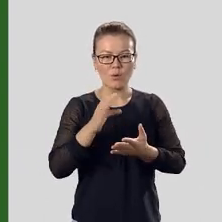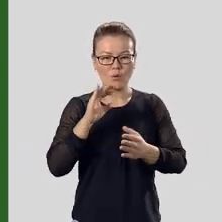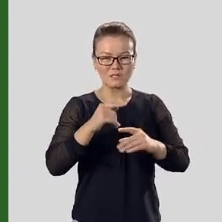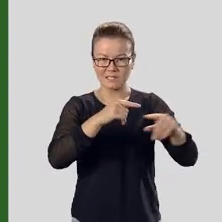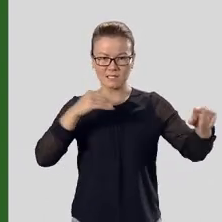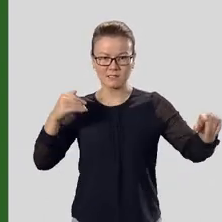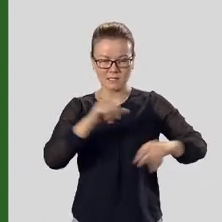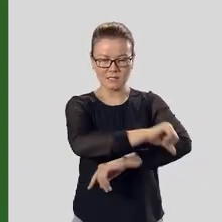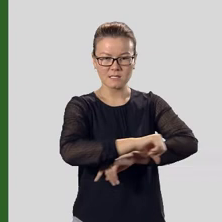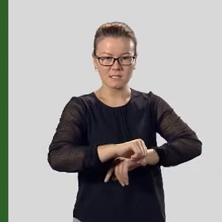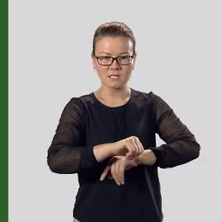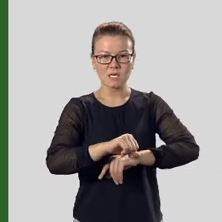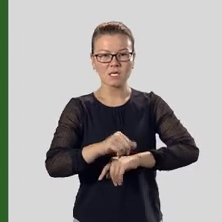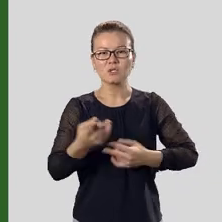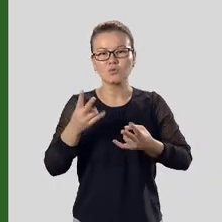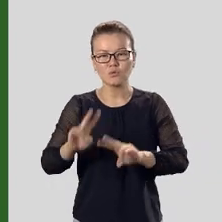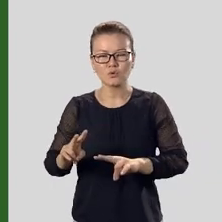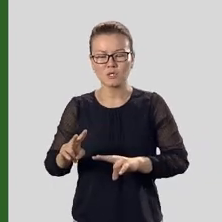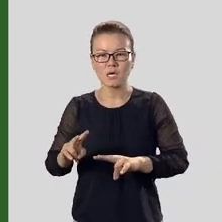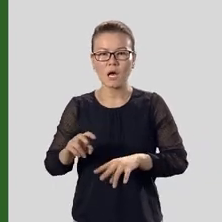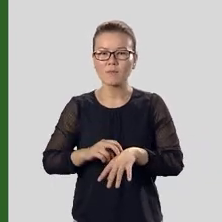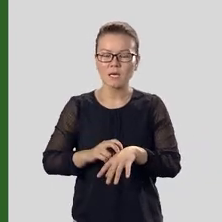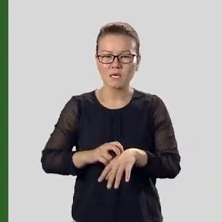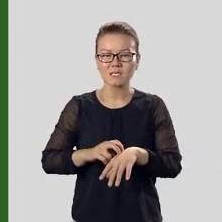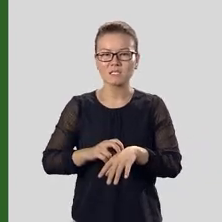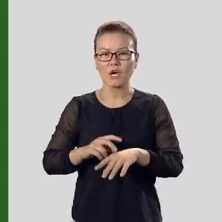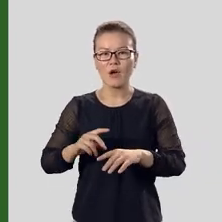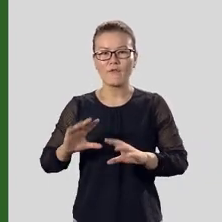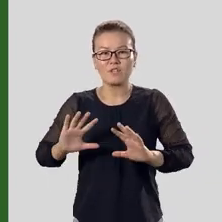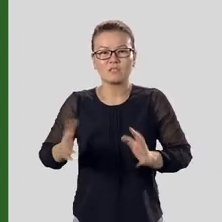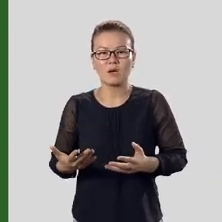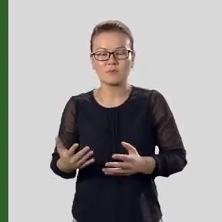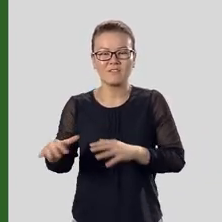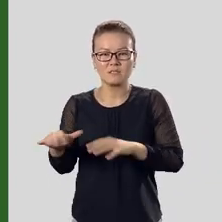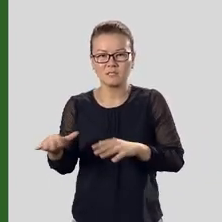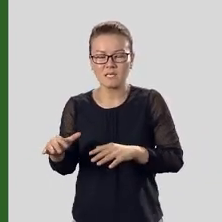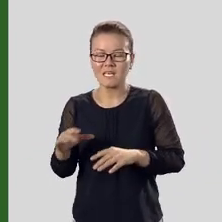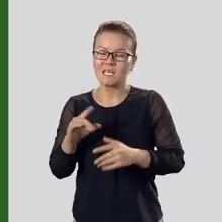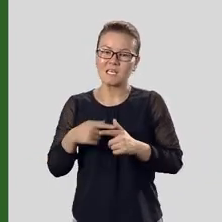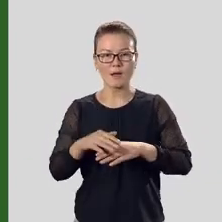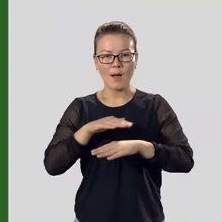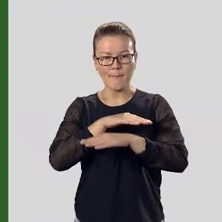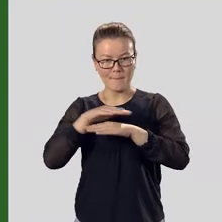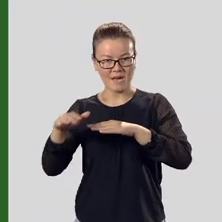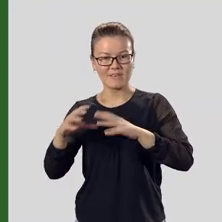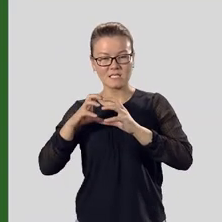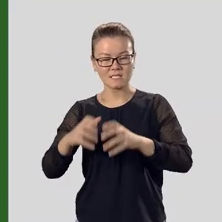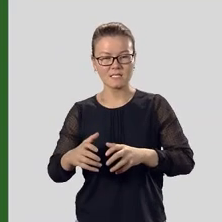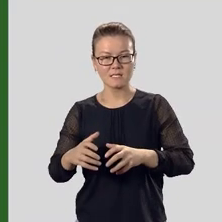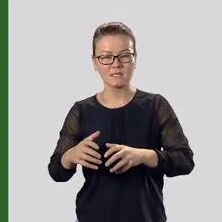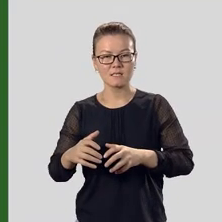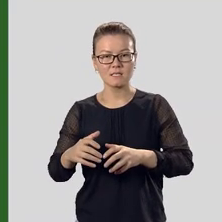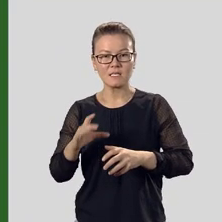границ, не стоит опасаться внезапного землетрясения или извержения вулкана. Поверхность